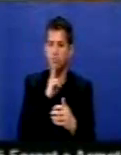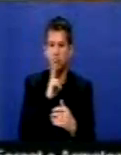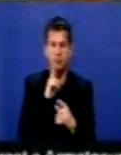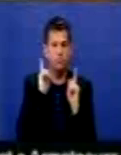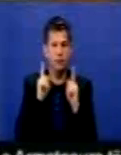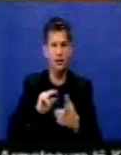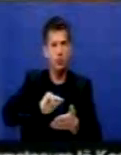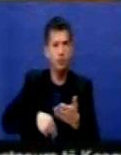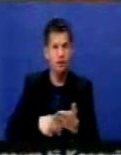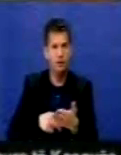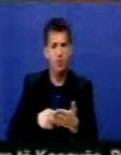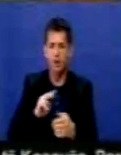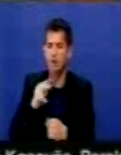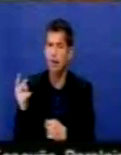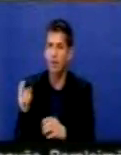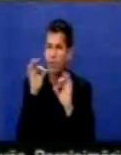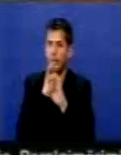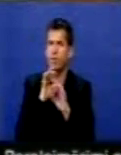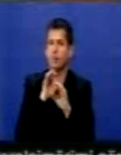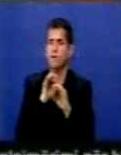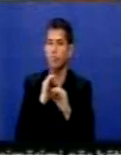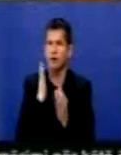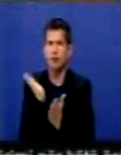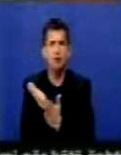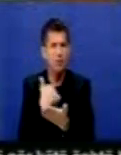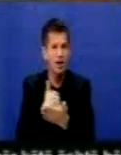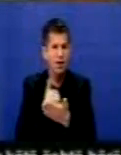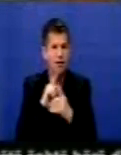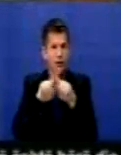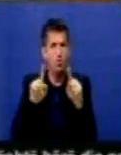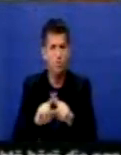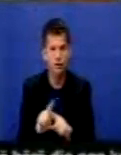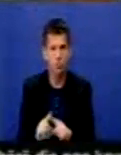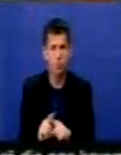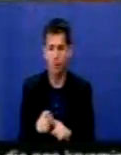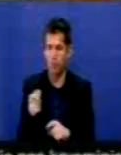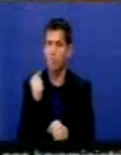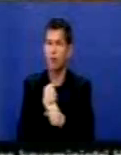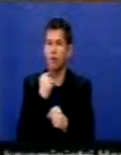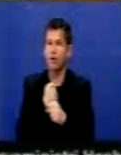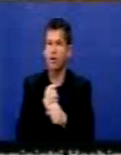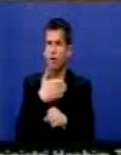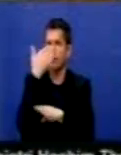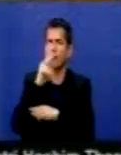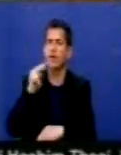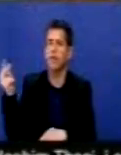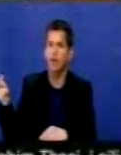raporte kontraktuale me njësitë të tjera, por si ndërmarrje të veçanta mund të kontraktonin punën e tyre me cilën do ndërmarrje